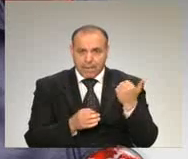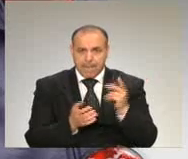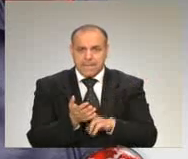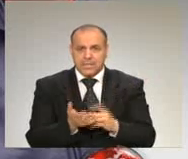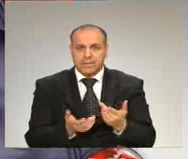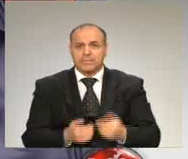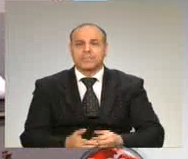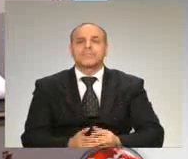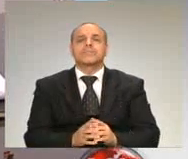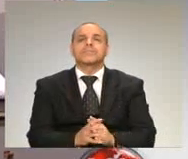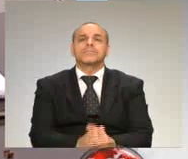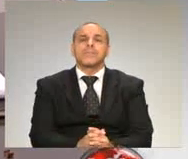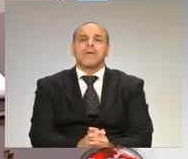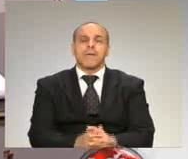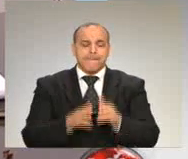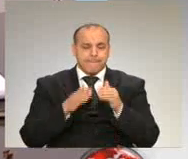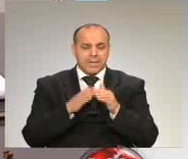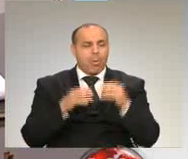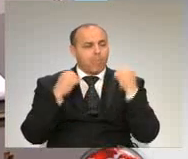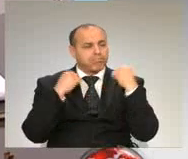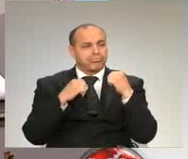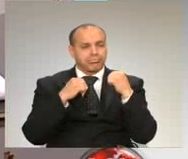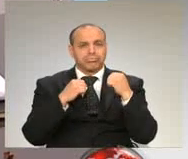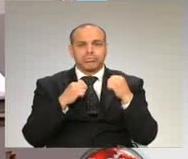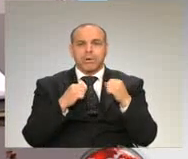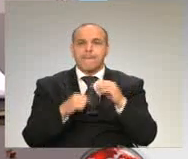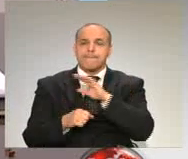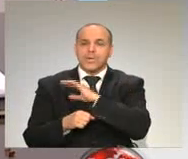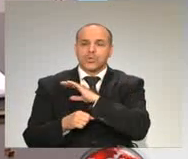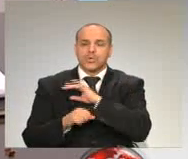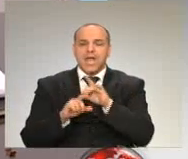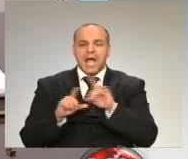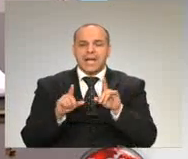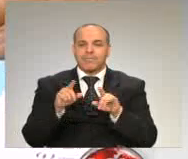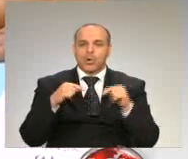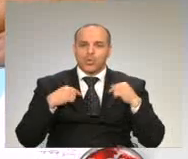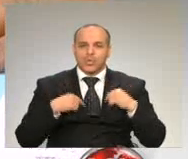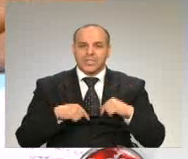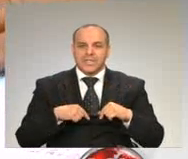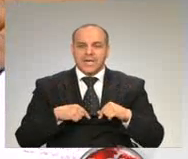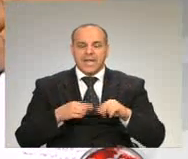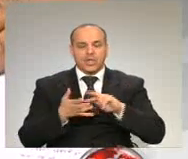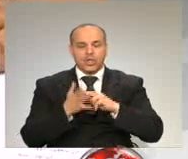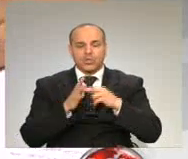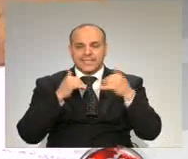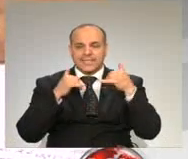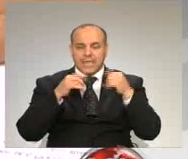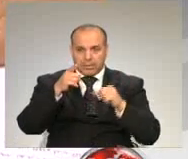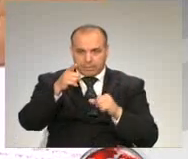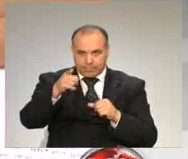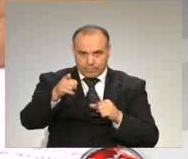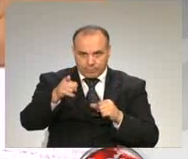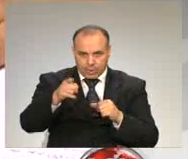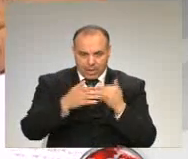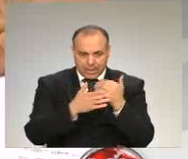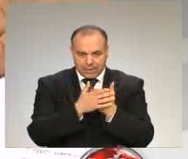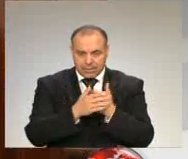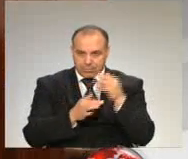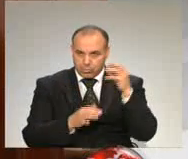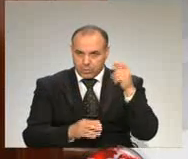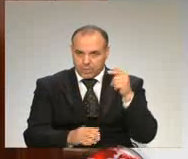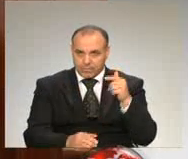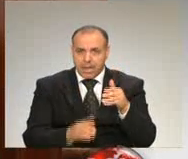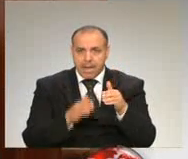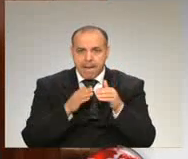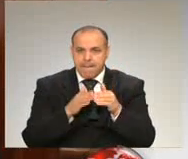البريد. مطالب المضربين رد عليها المكلف بالإعلام بوزارة تكنولوجيات الاتصال والاقتصاد الرقمي.